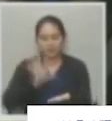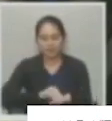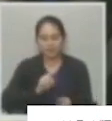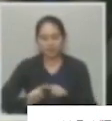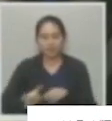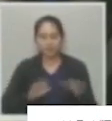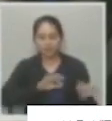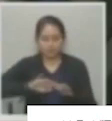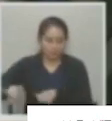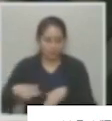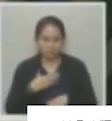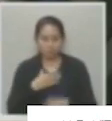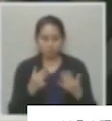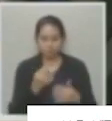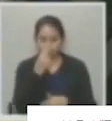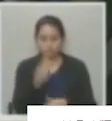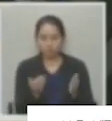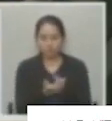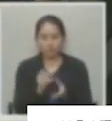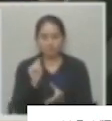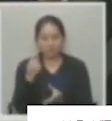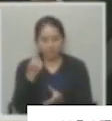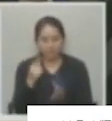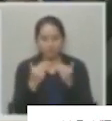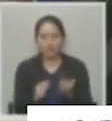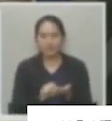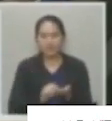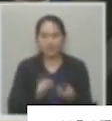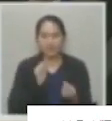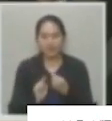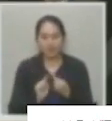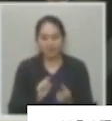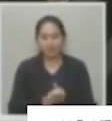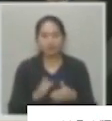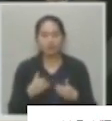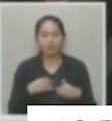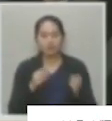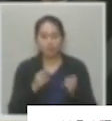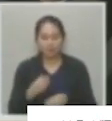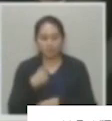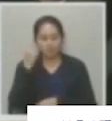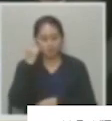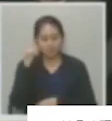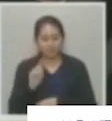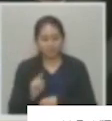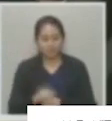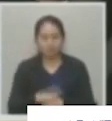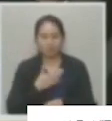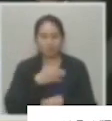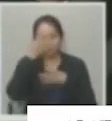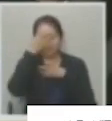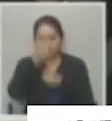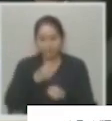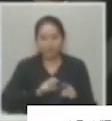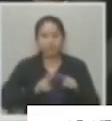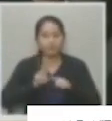าเล่มใหม่เนี่ยท่านบอกว่าเรื่องนั้นมันไปถึงไหนแล้วเวลาคิดของผมคิดอย่างนี้ครับผมสนใจเรื่องที่สองเรื่